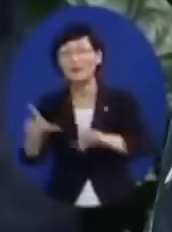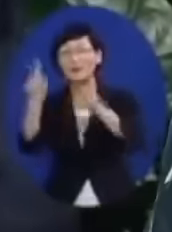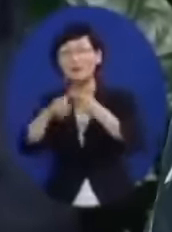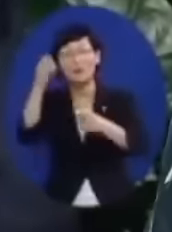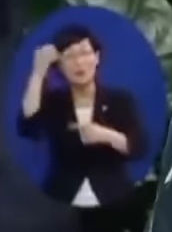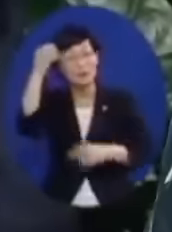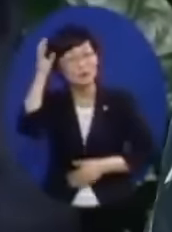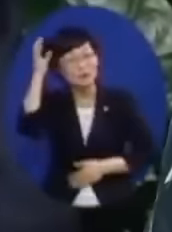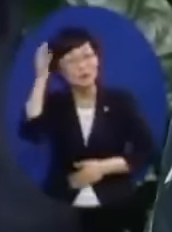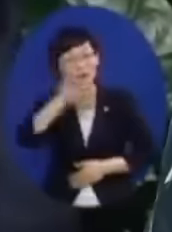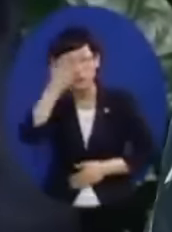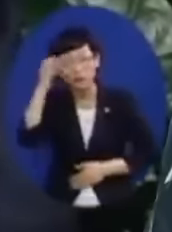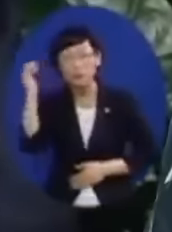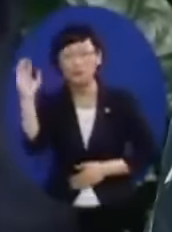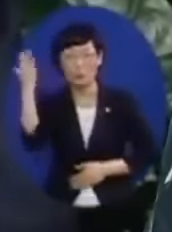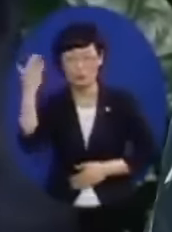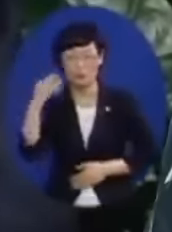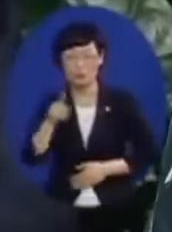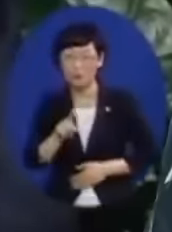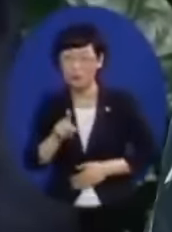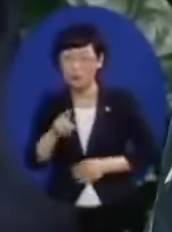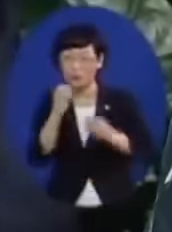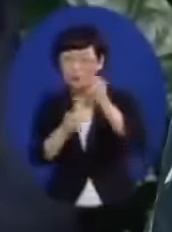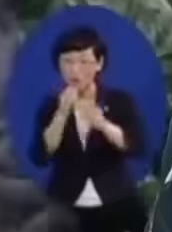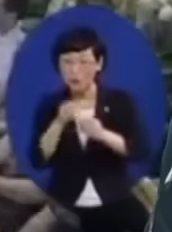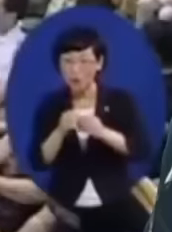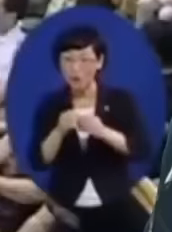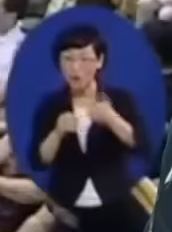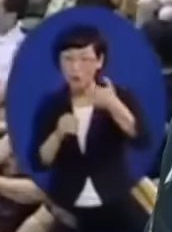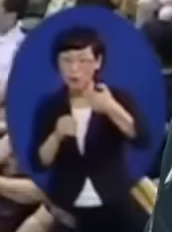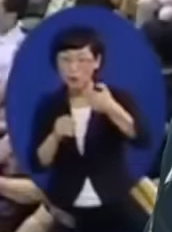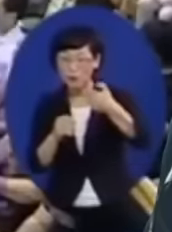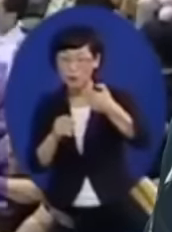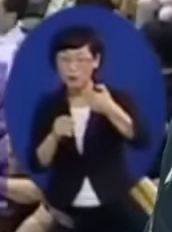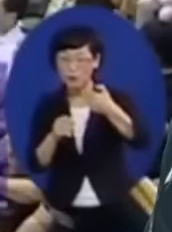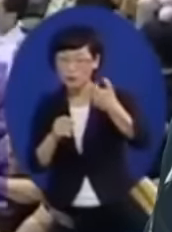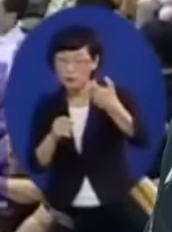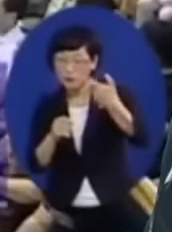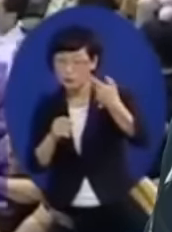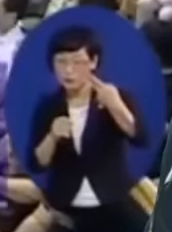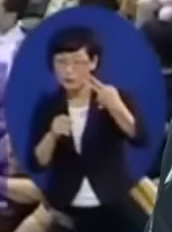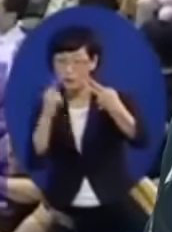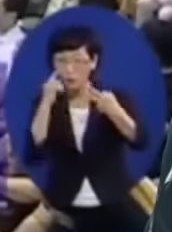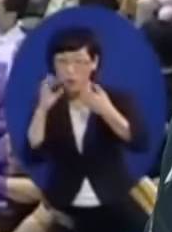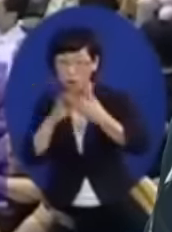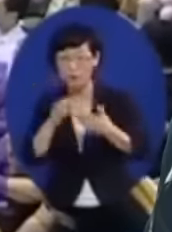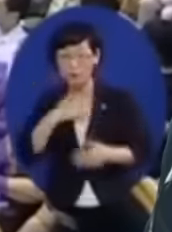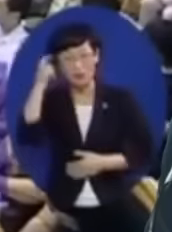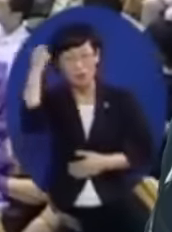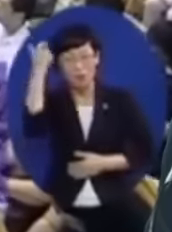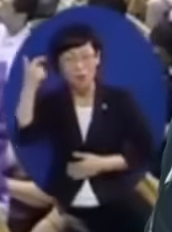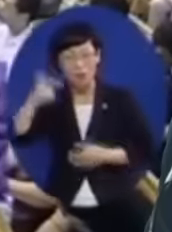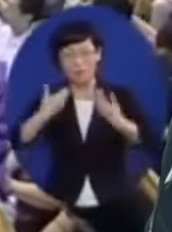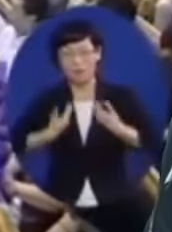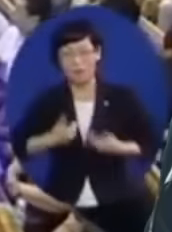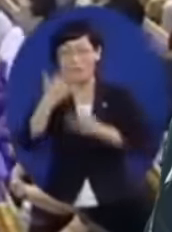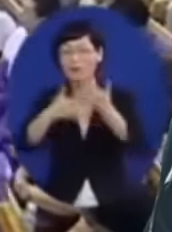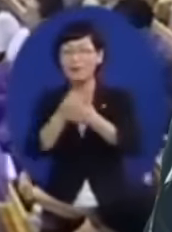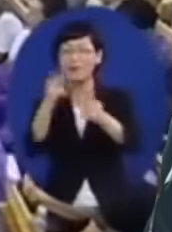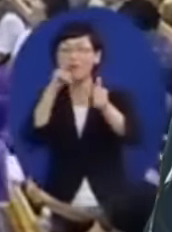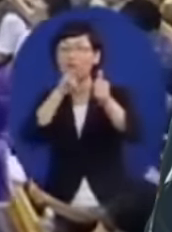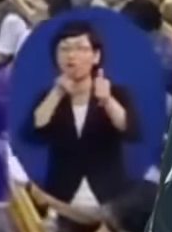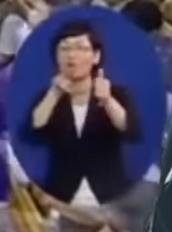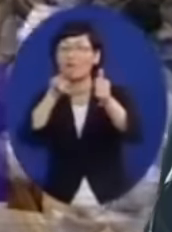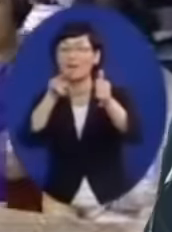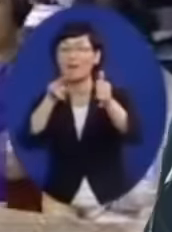달라지는 것입니다. 시편 62편 5절로 8절에 나의 영혼아 잠잠히 하나님만 바라라. 무릇 나의